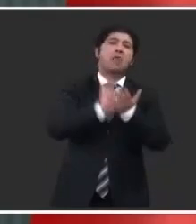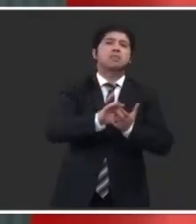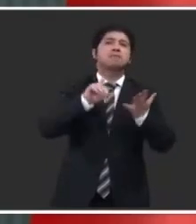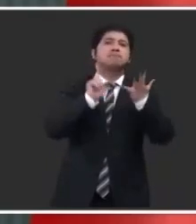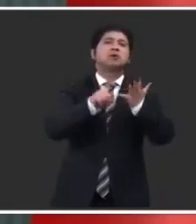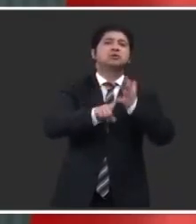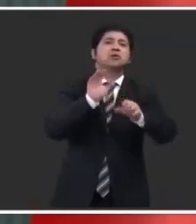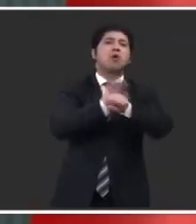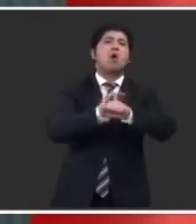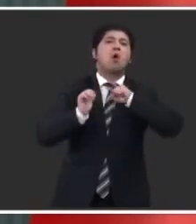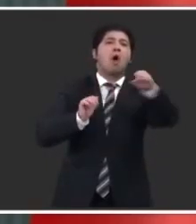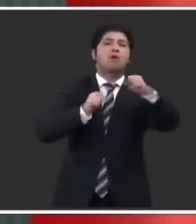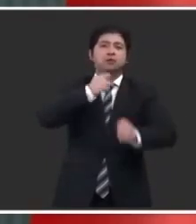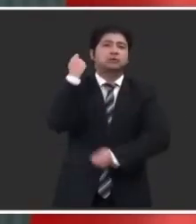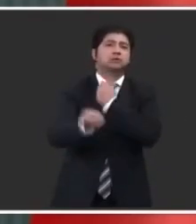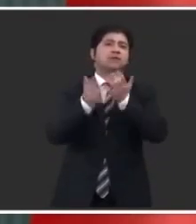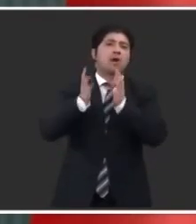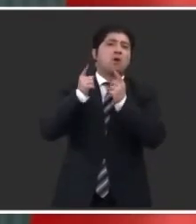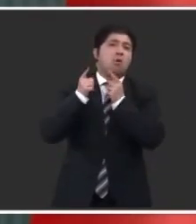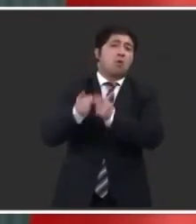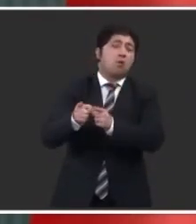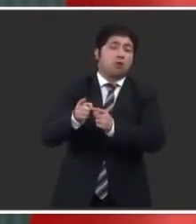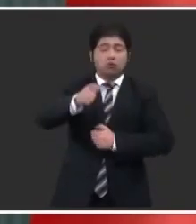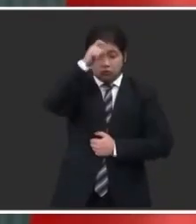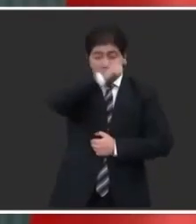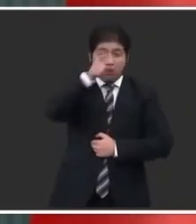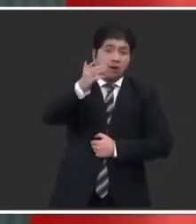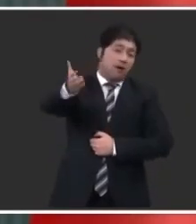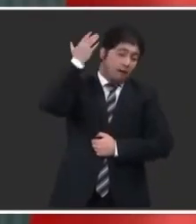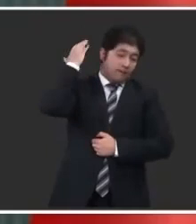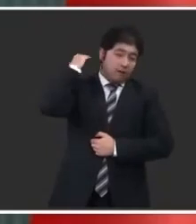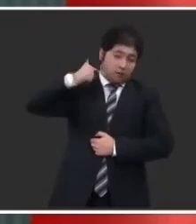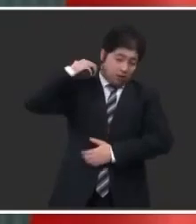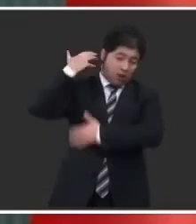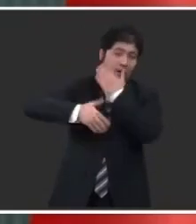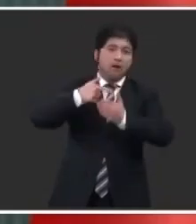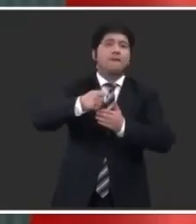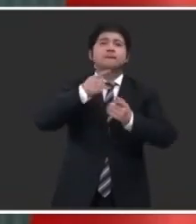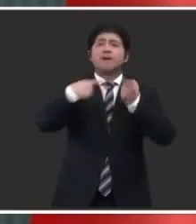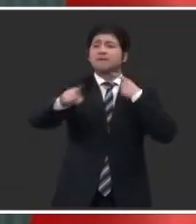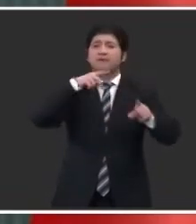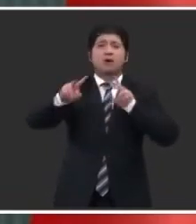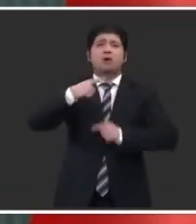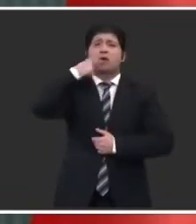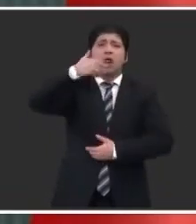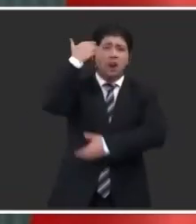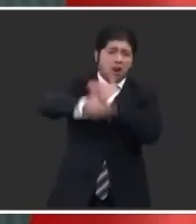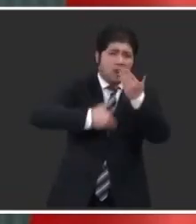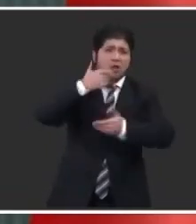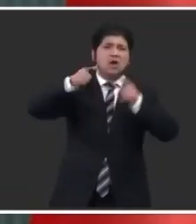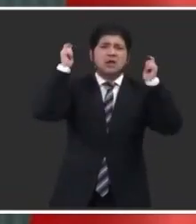faaliyetidir Türkiye geçmişten bugüne çeşitli görünümlerle söylemlerle